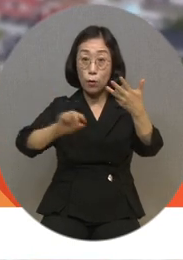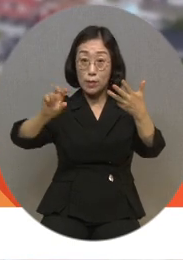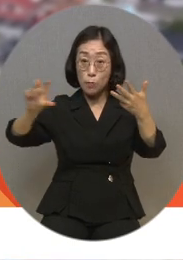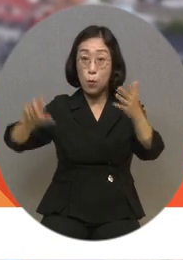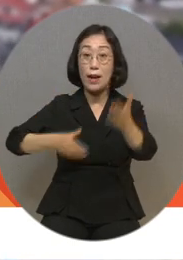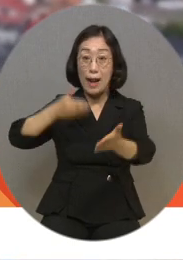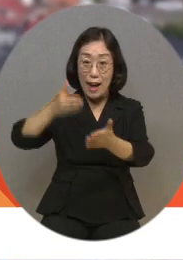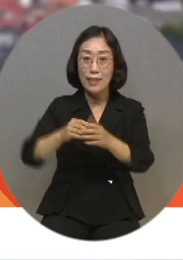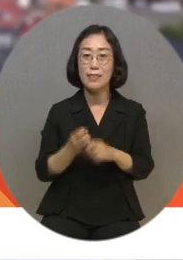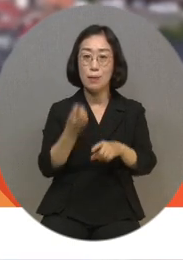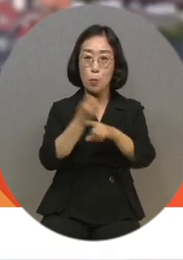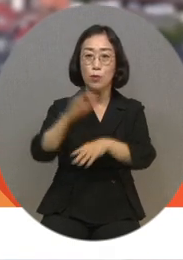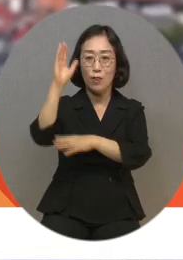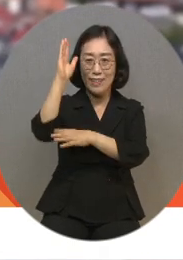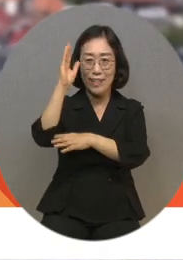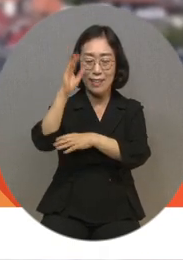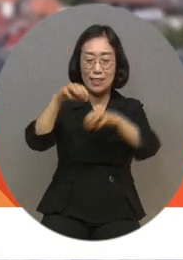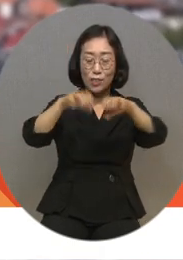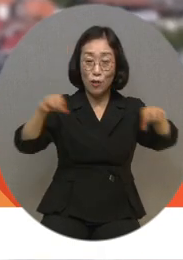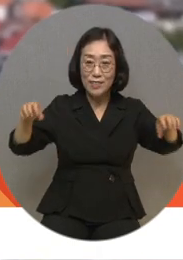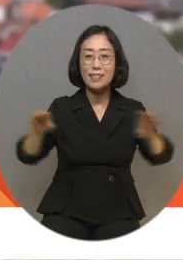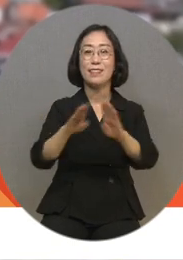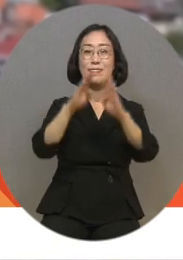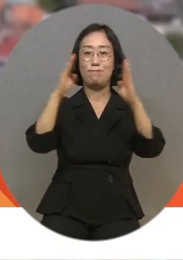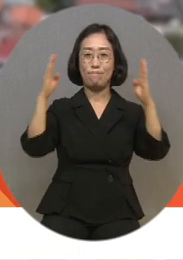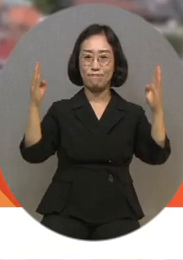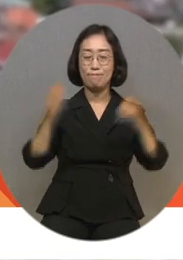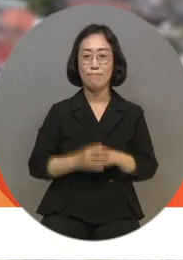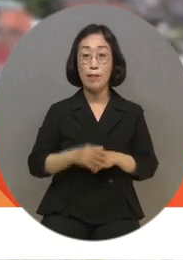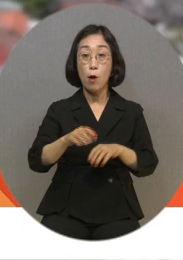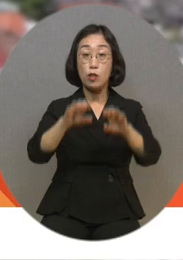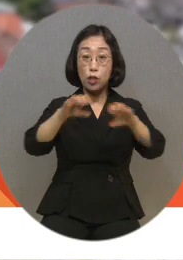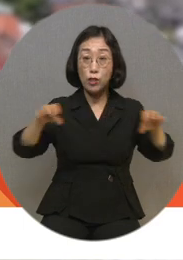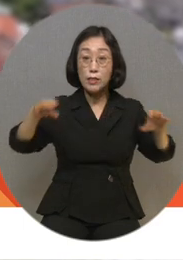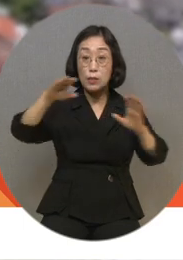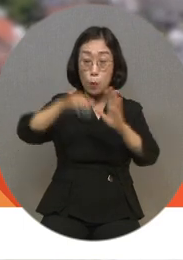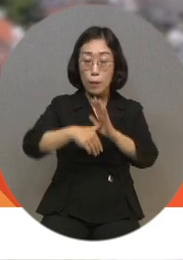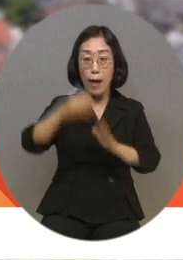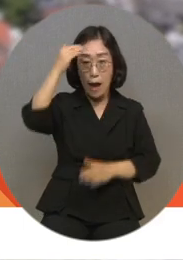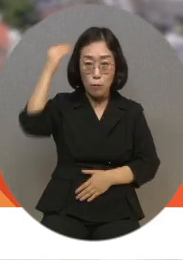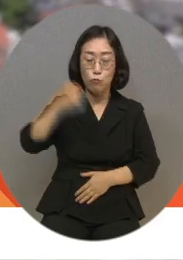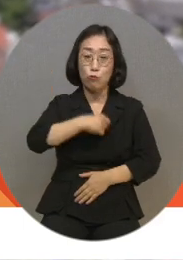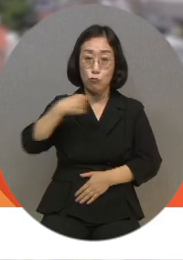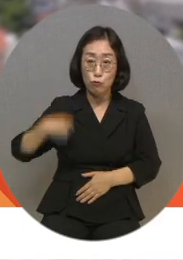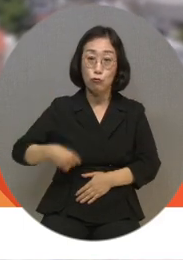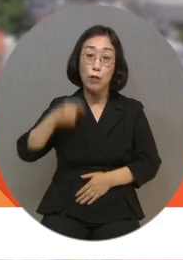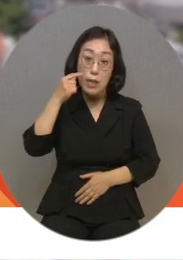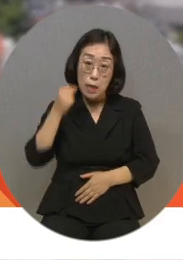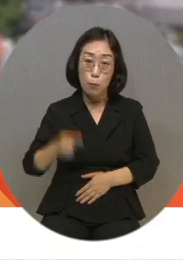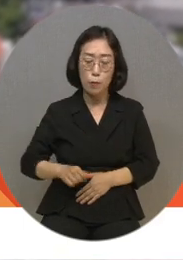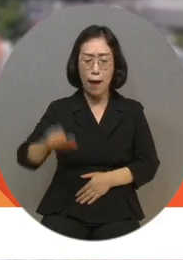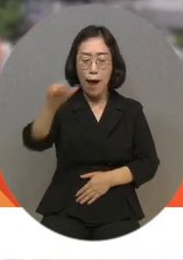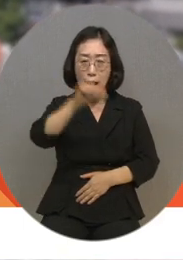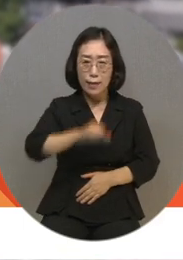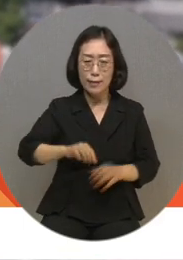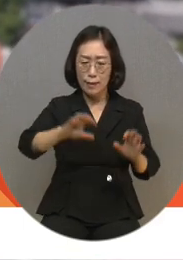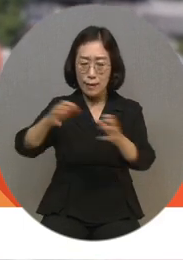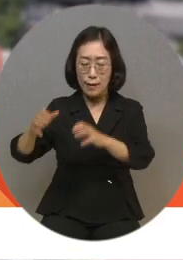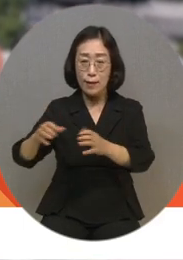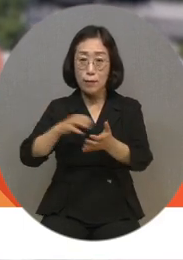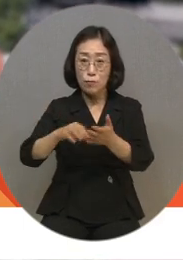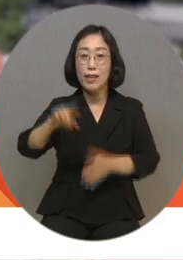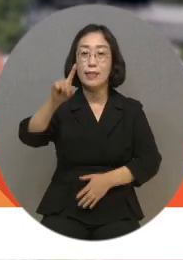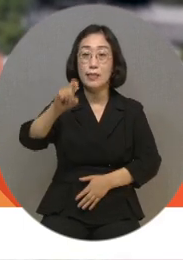보성 이야기 기획 전시를 열기로 했습니다 이번 전시에서는 한국과 중국 일본 등 아시아 11개국의